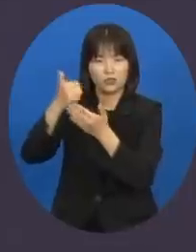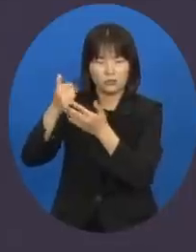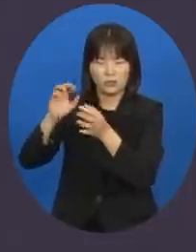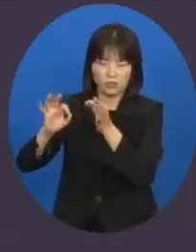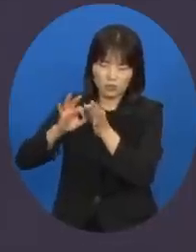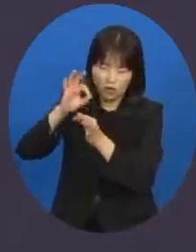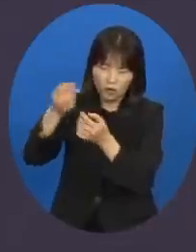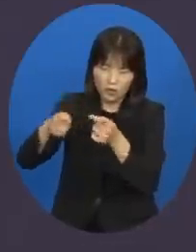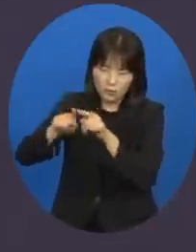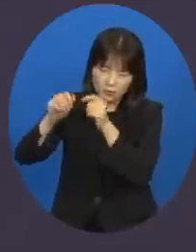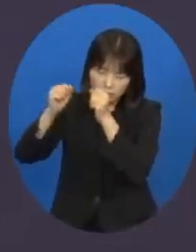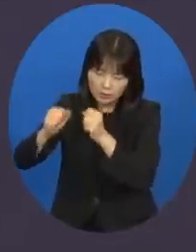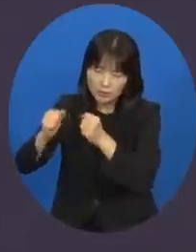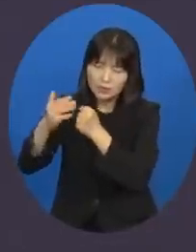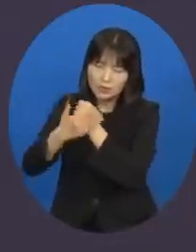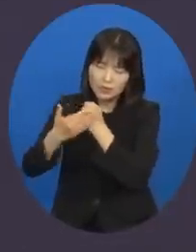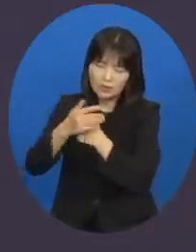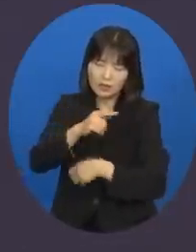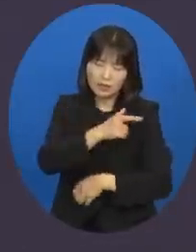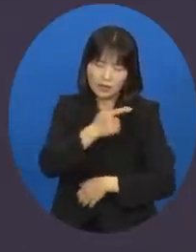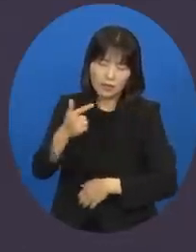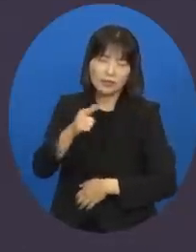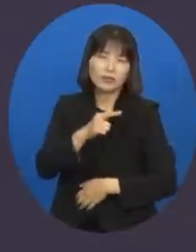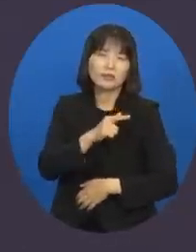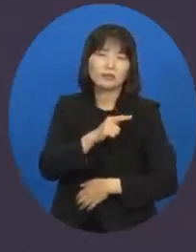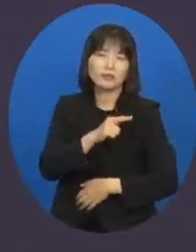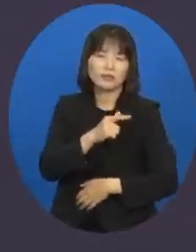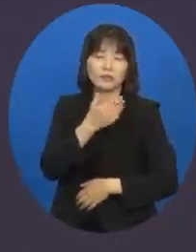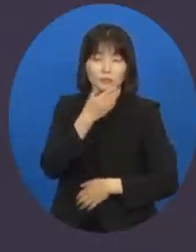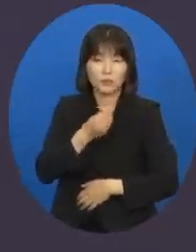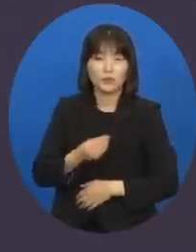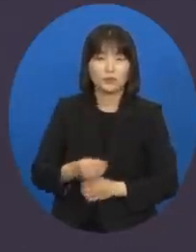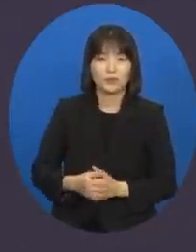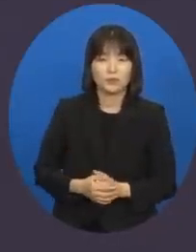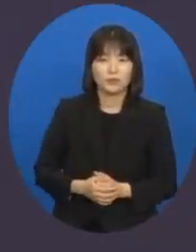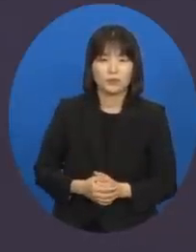은혜가 가장 큰 은혜요 복인 것입니다.